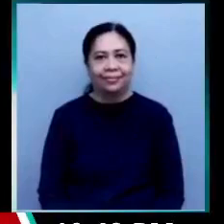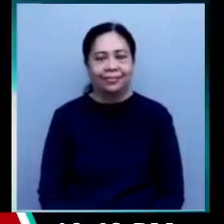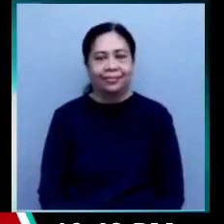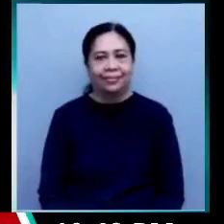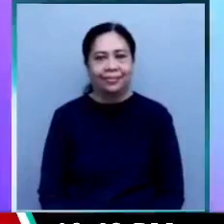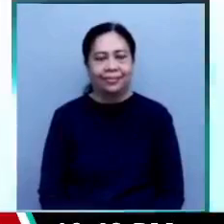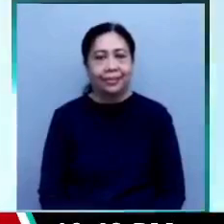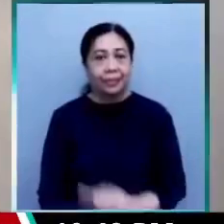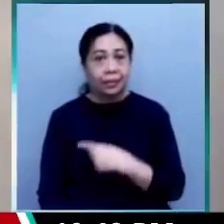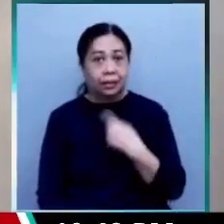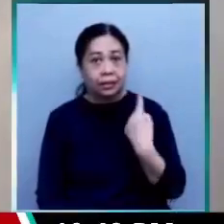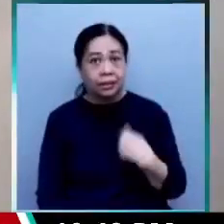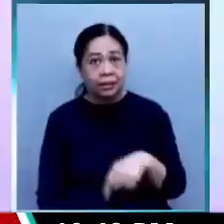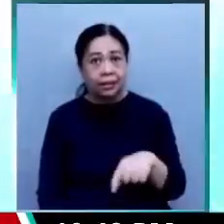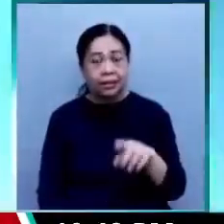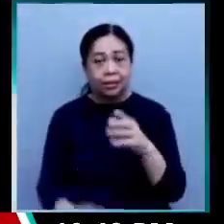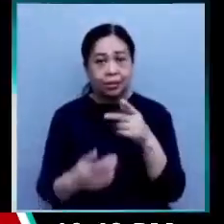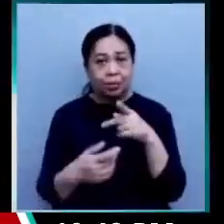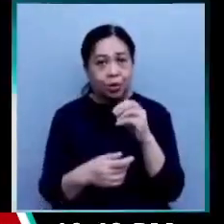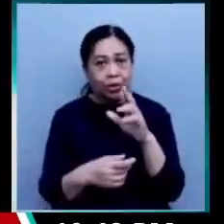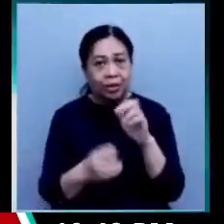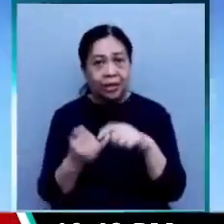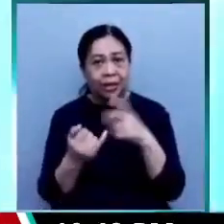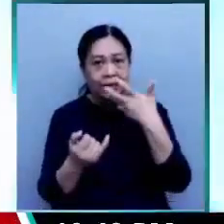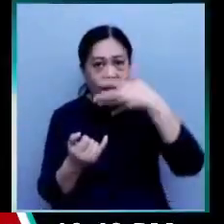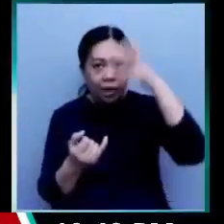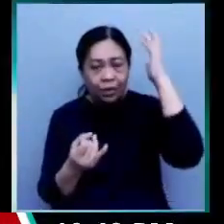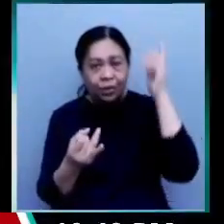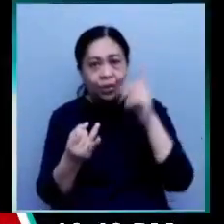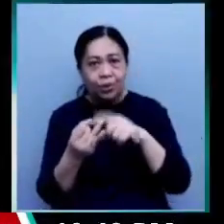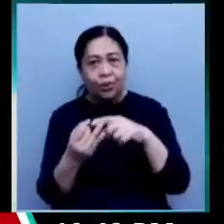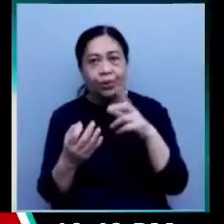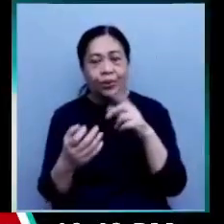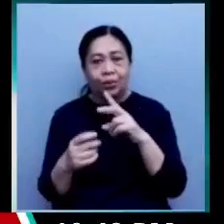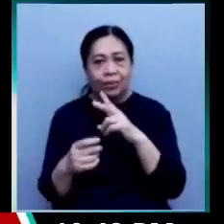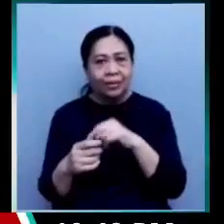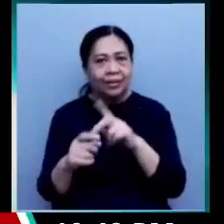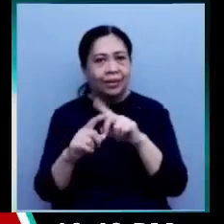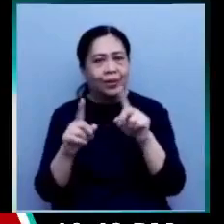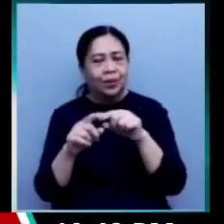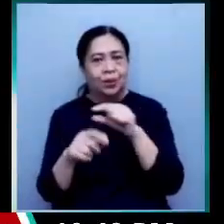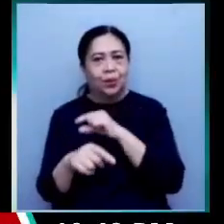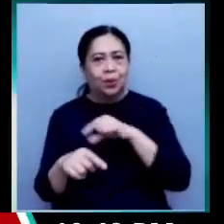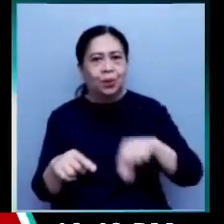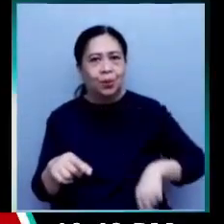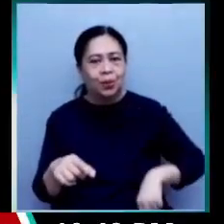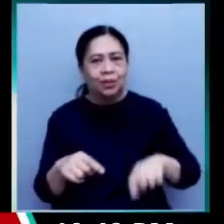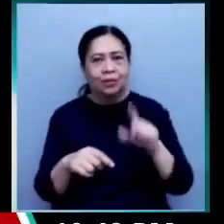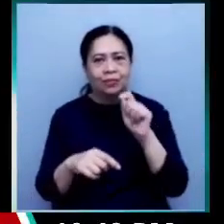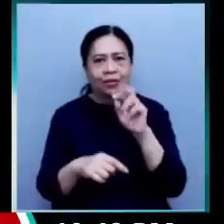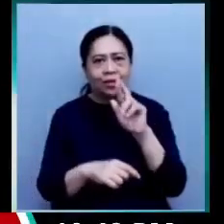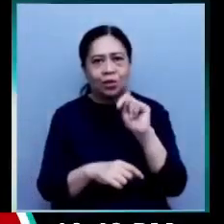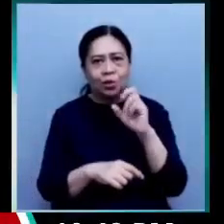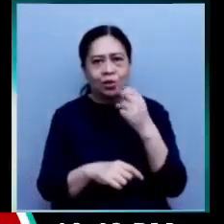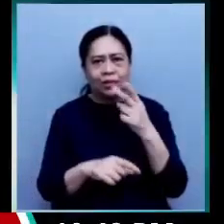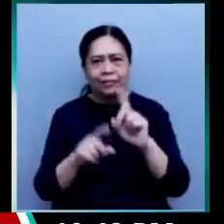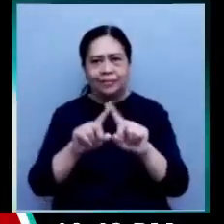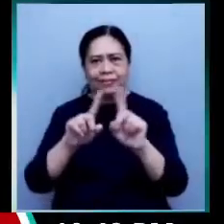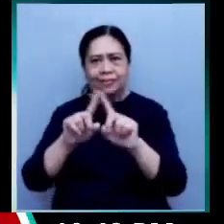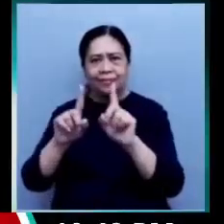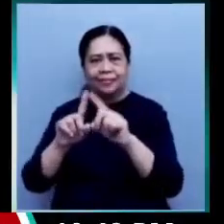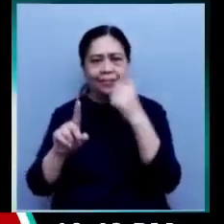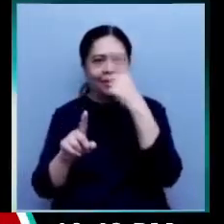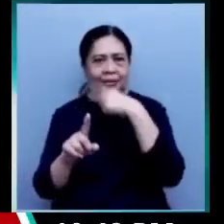Chinese porcelain, lion, Vecna at Queen of the Trench. Ilan lang ito sa makeup transformations